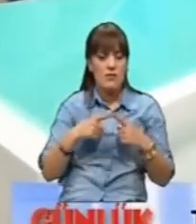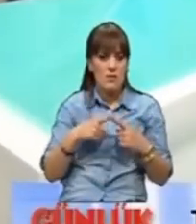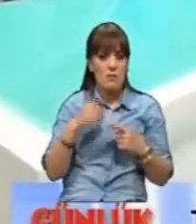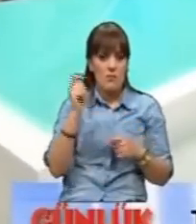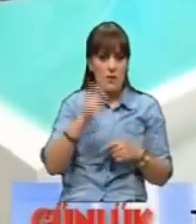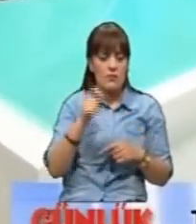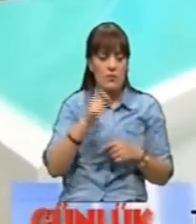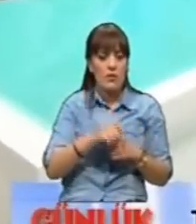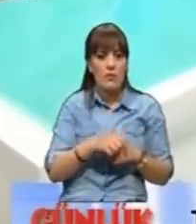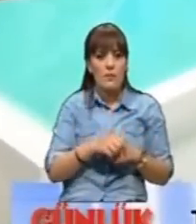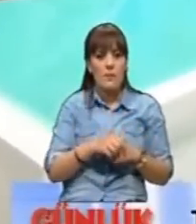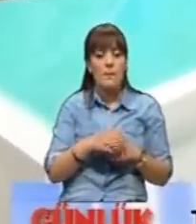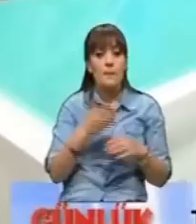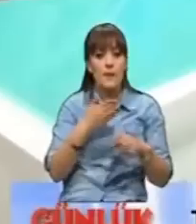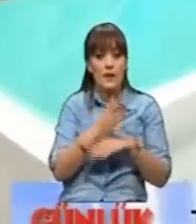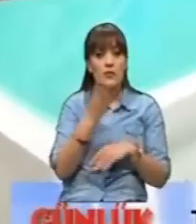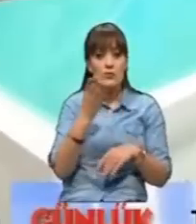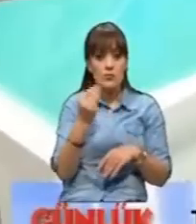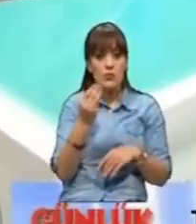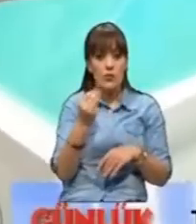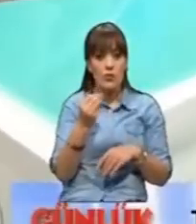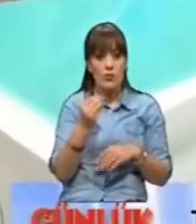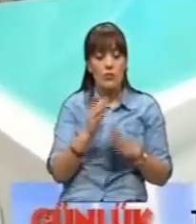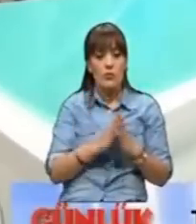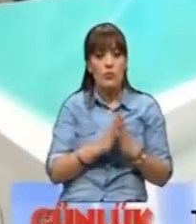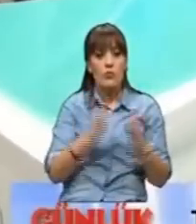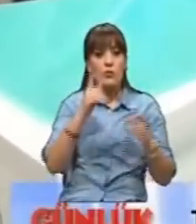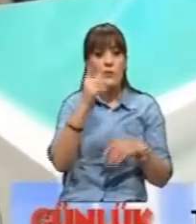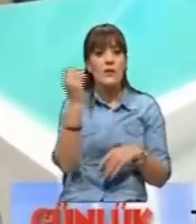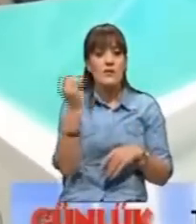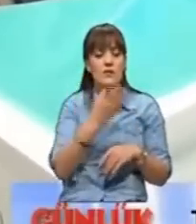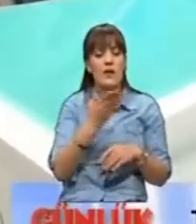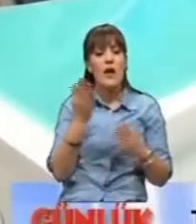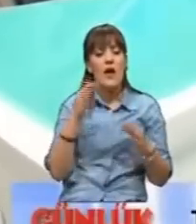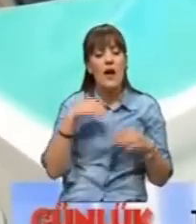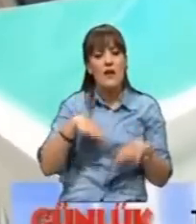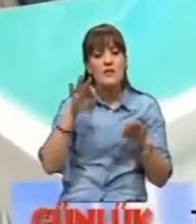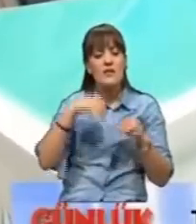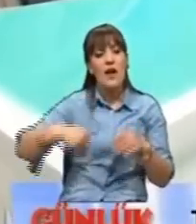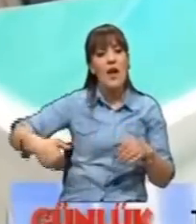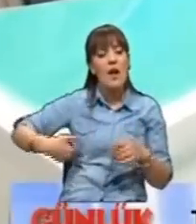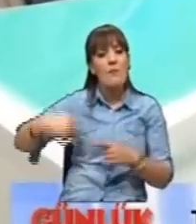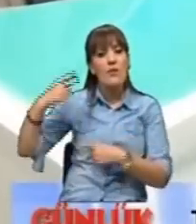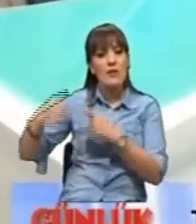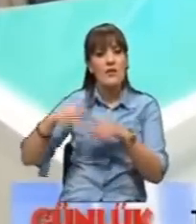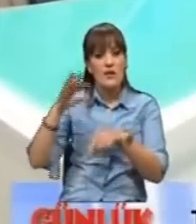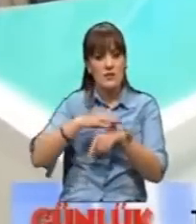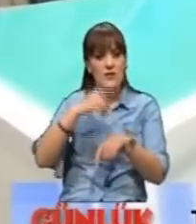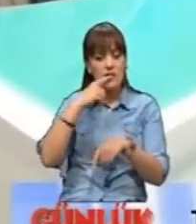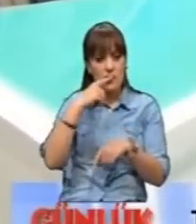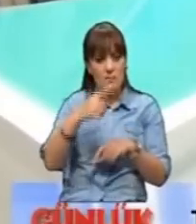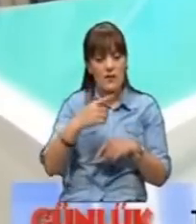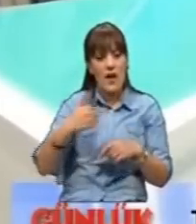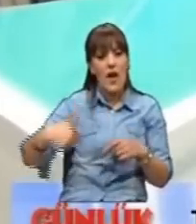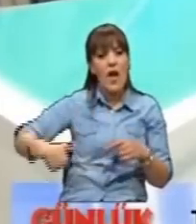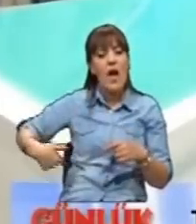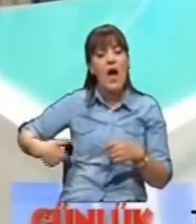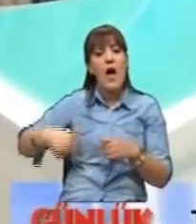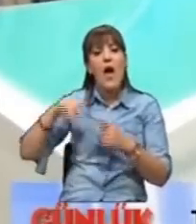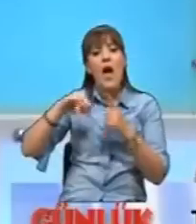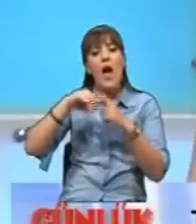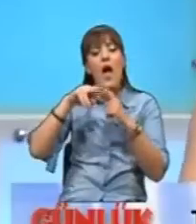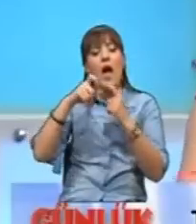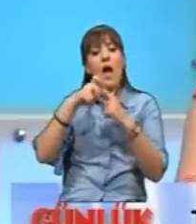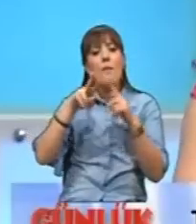hesaplanıyor. Hı hı hı. Gerçekten çok büyük bir rakam. Hazır hemodiyaliz hastası demişken, hemodiyaliz nedir? Önce bir